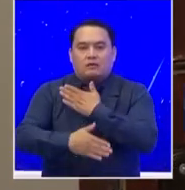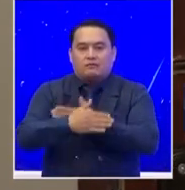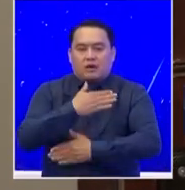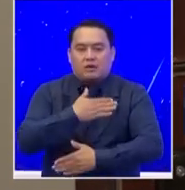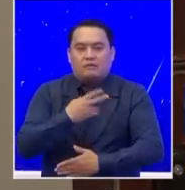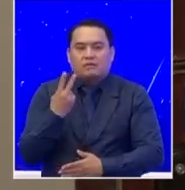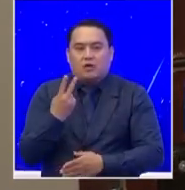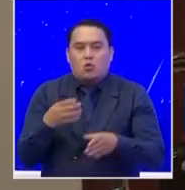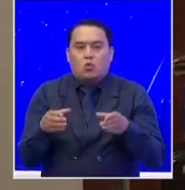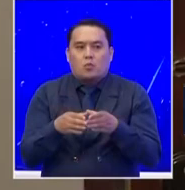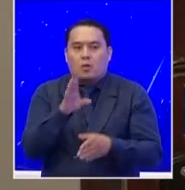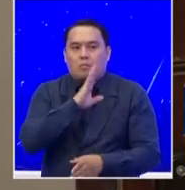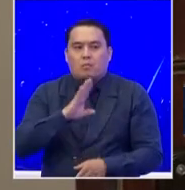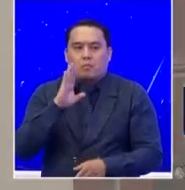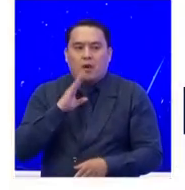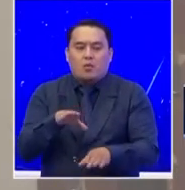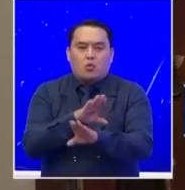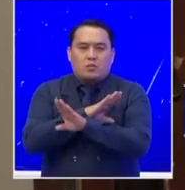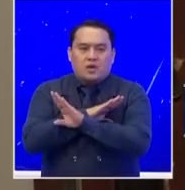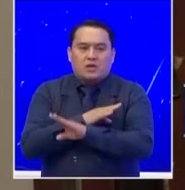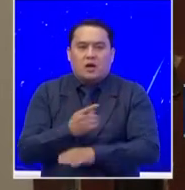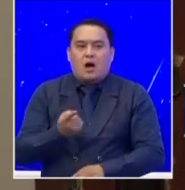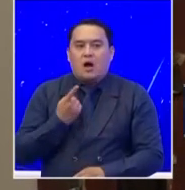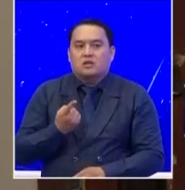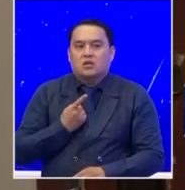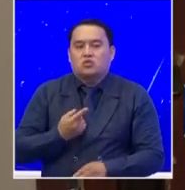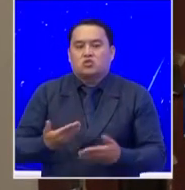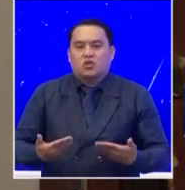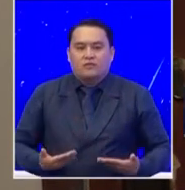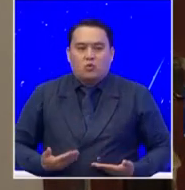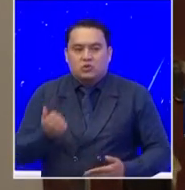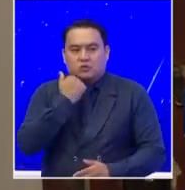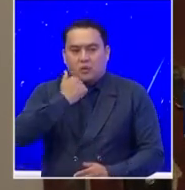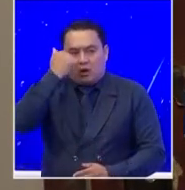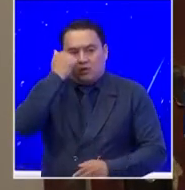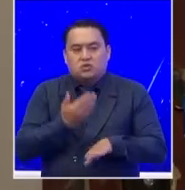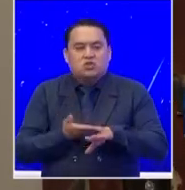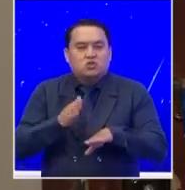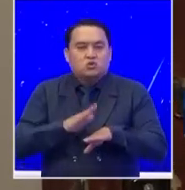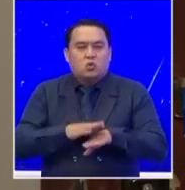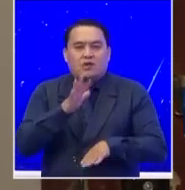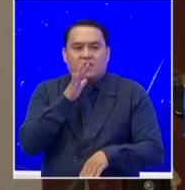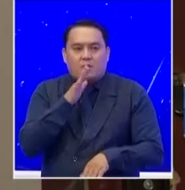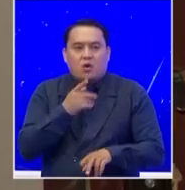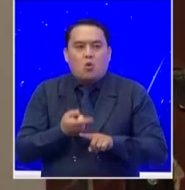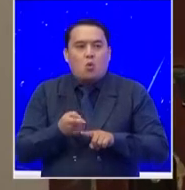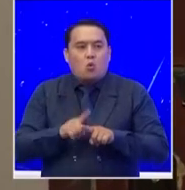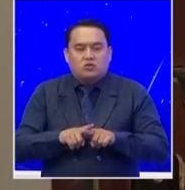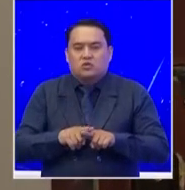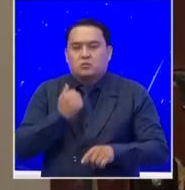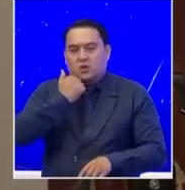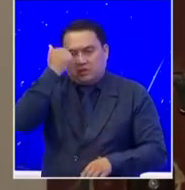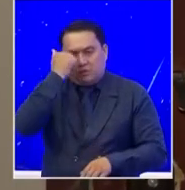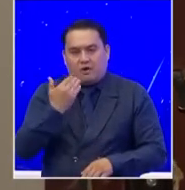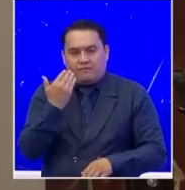была, умерла мама. Я одна живу. Да, спасибо за это. Вот сейчас трудное время очень. За это вам